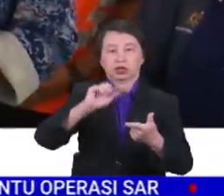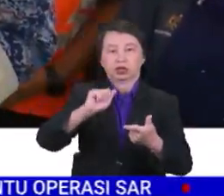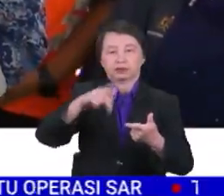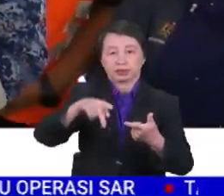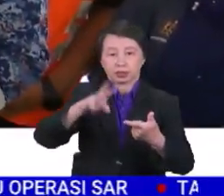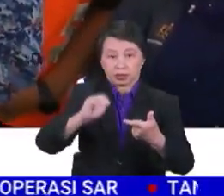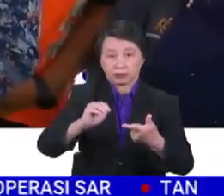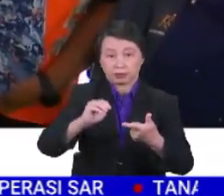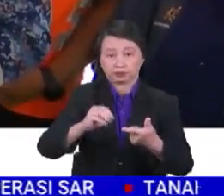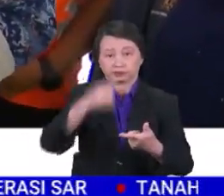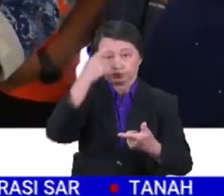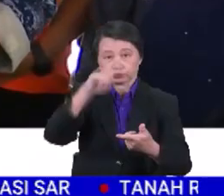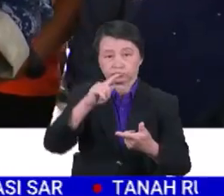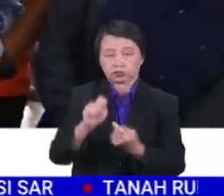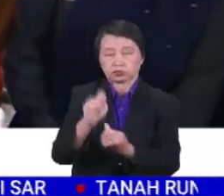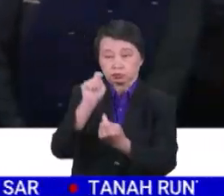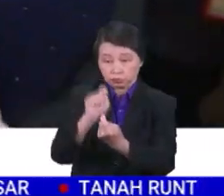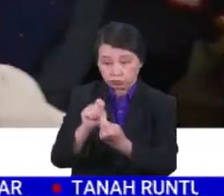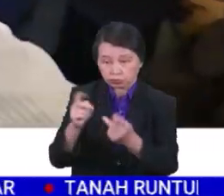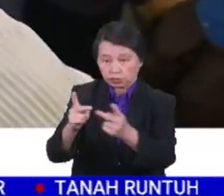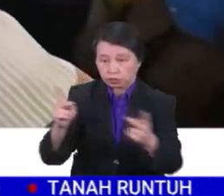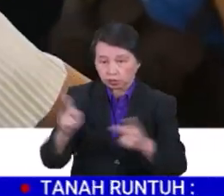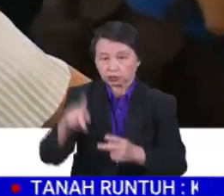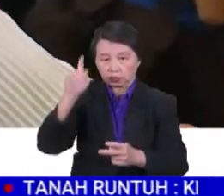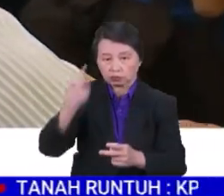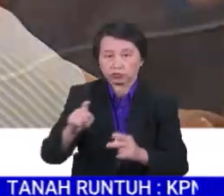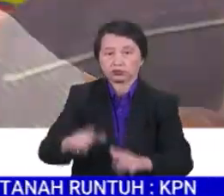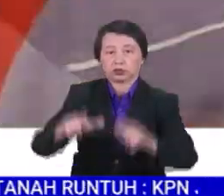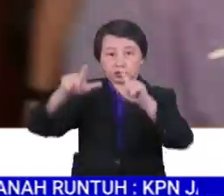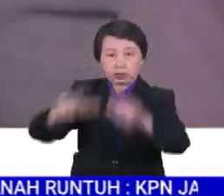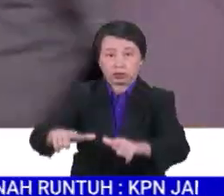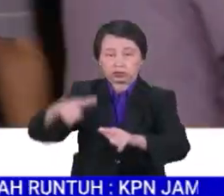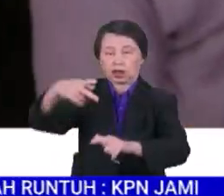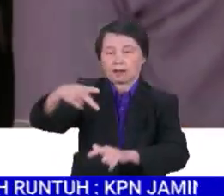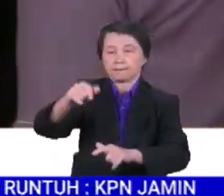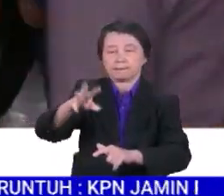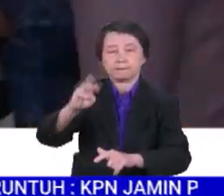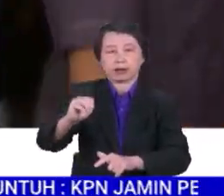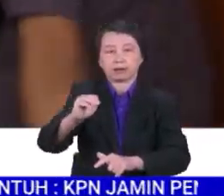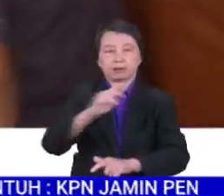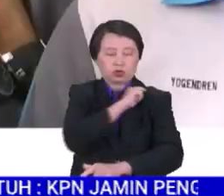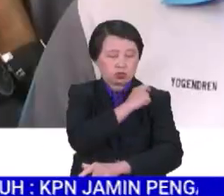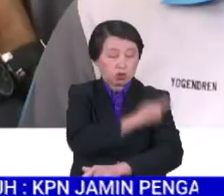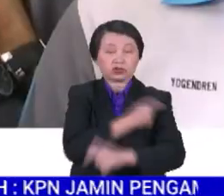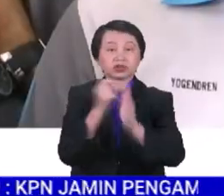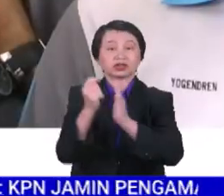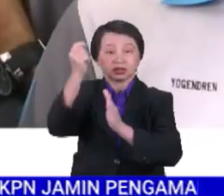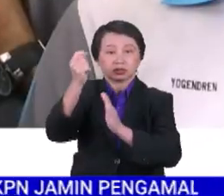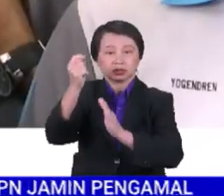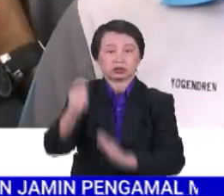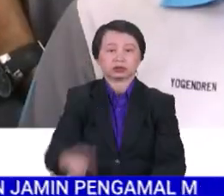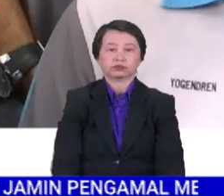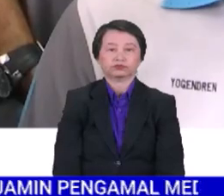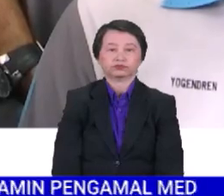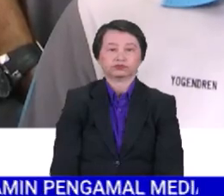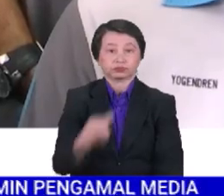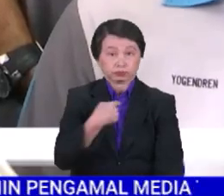Awam APM untuk menentukan kawasan yang perlu ditempatkan PAM berkuasa tinggi itu. Saya akan